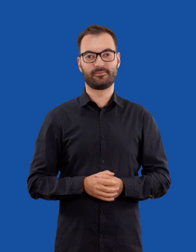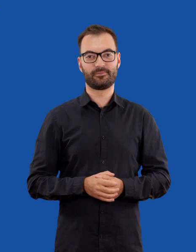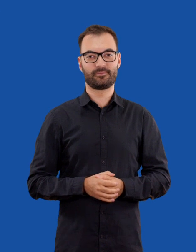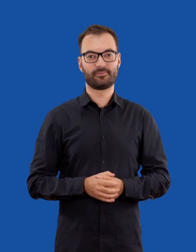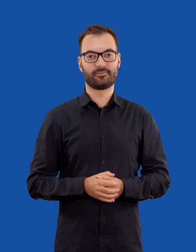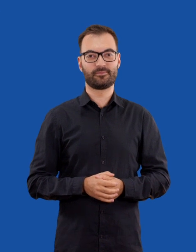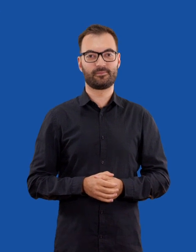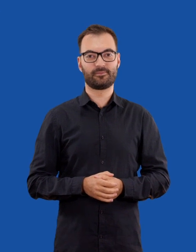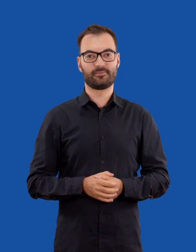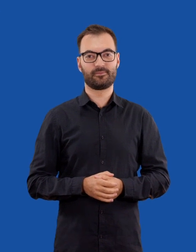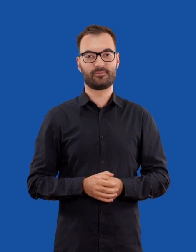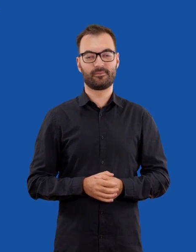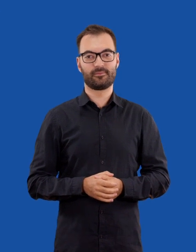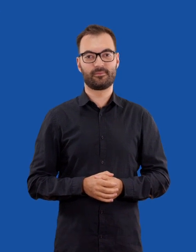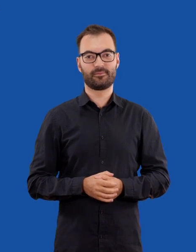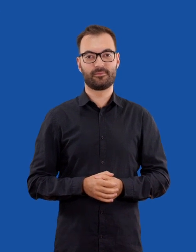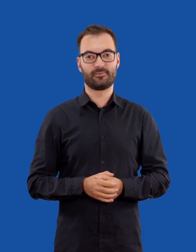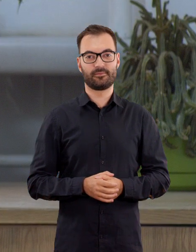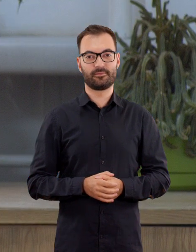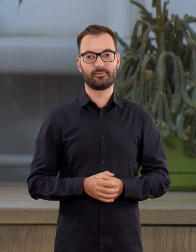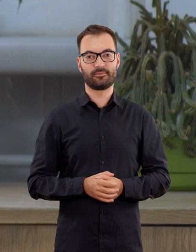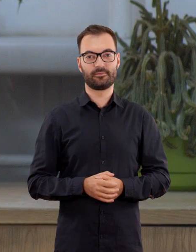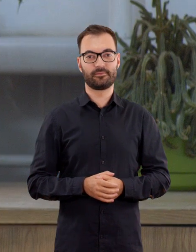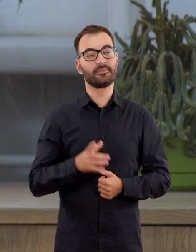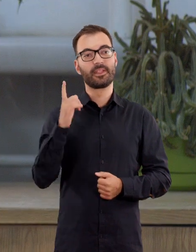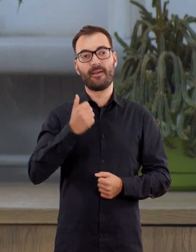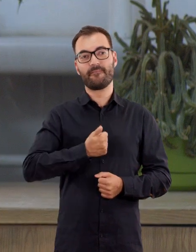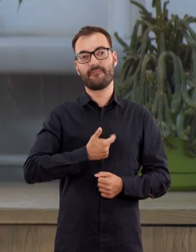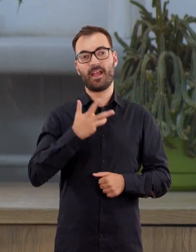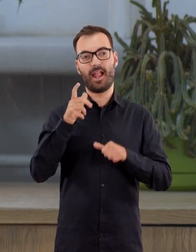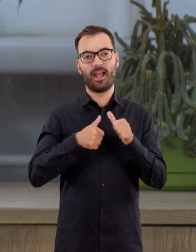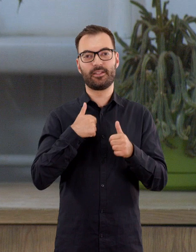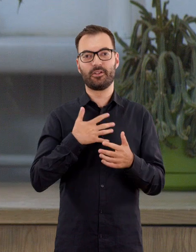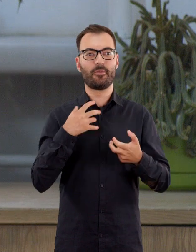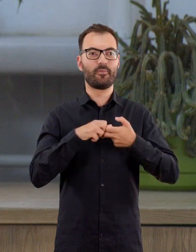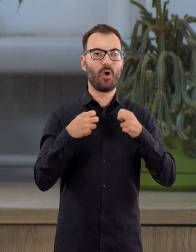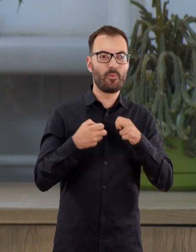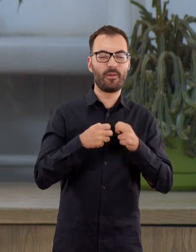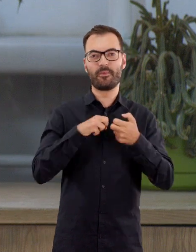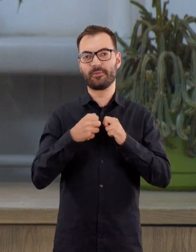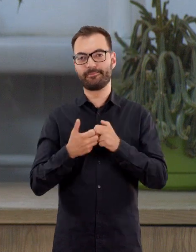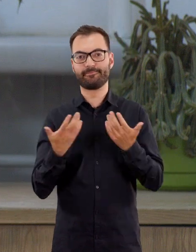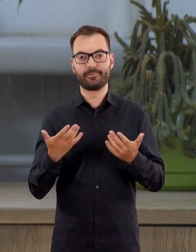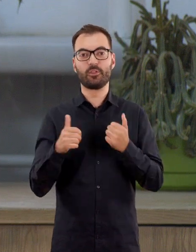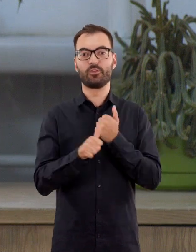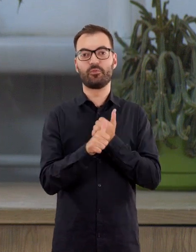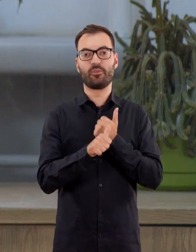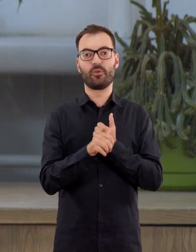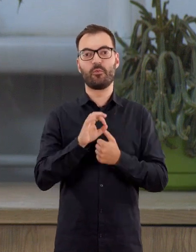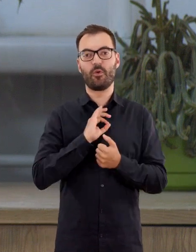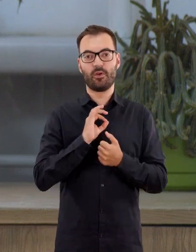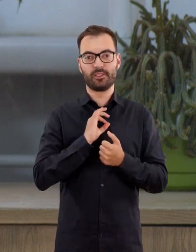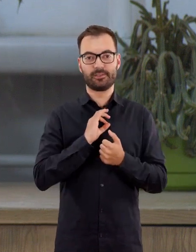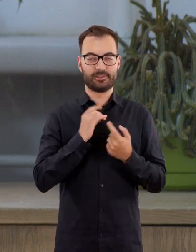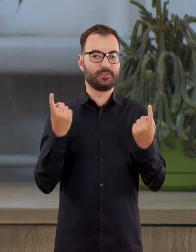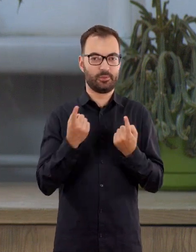Kacper Piwowarek, student UW. Przez wiele lat miałem problemy wynikające z tego, że ze względu